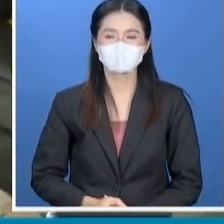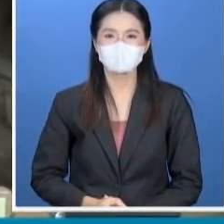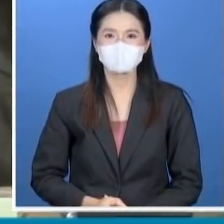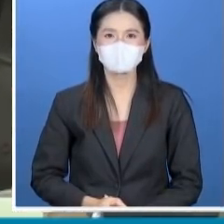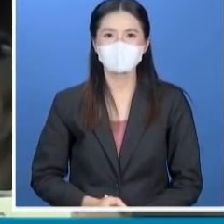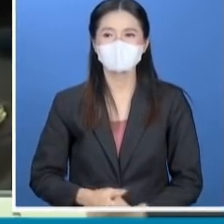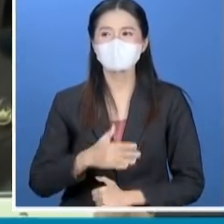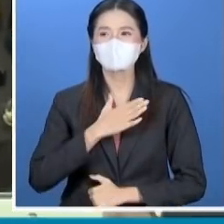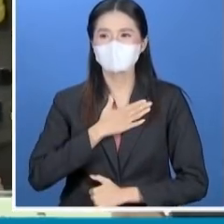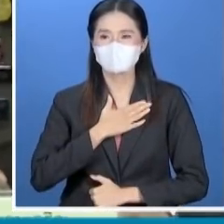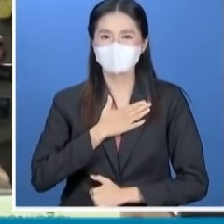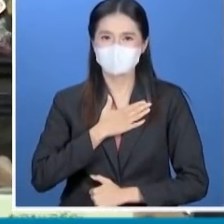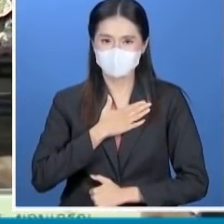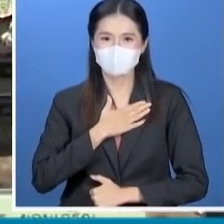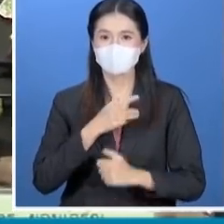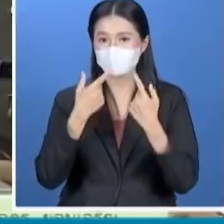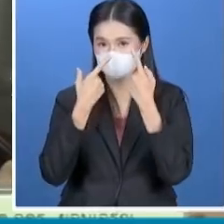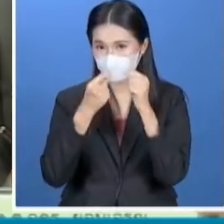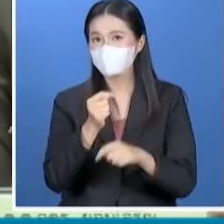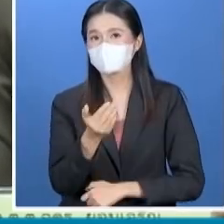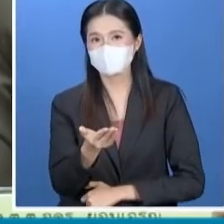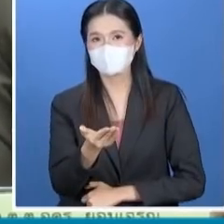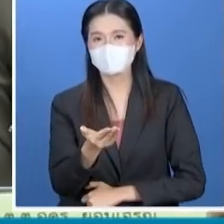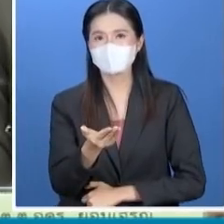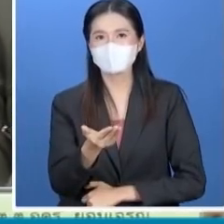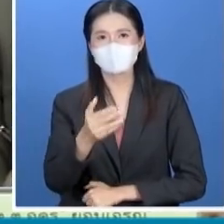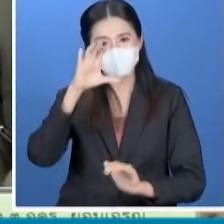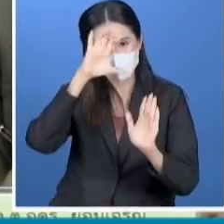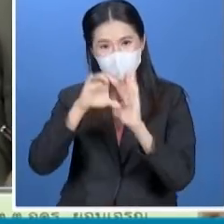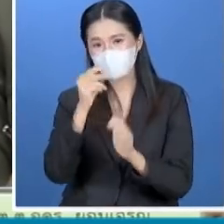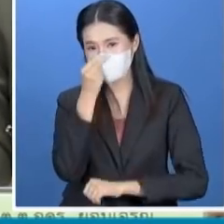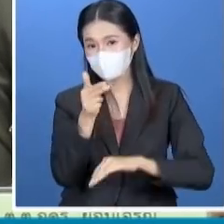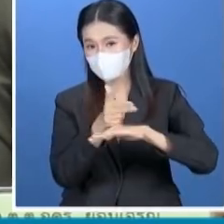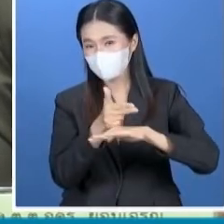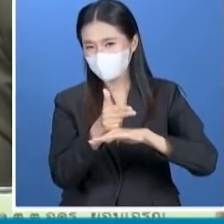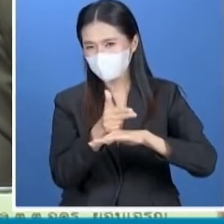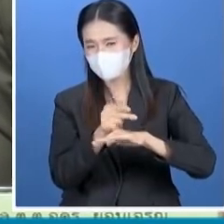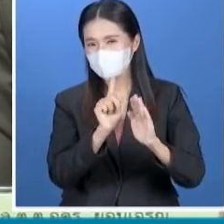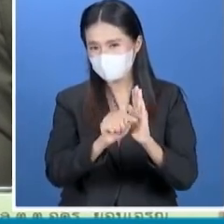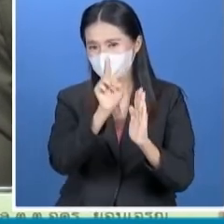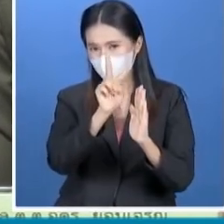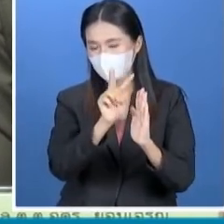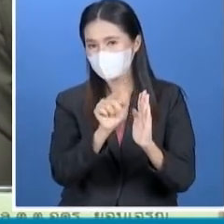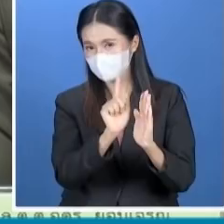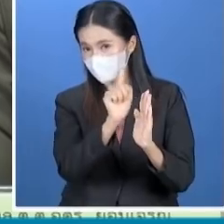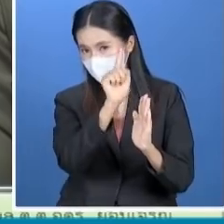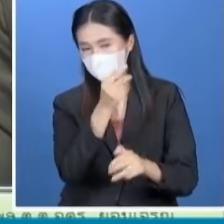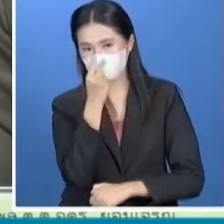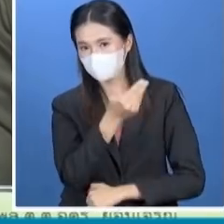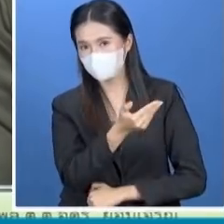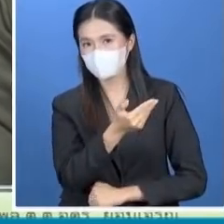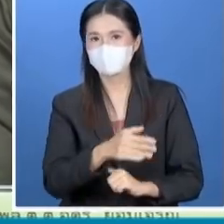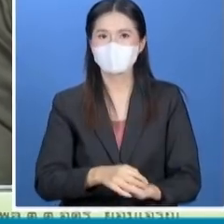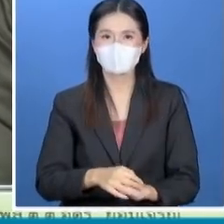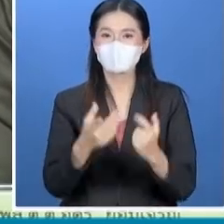่อผมขออนุญาตตอบด้วยภาพดีกว่านะครับนำเสนอคลิปสั้นๆสัก2นาทีนะครับ